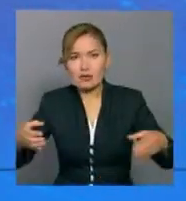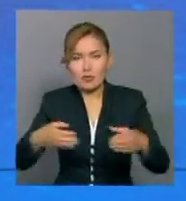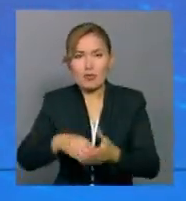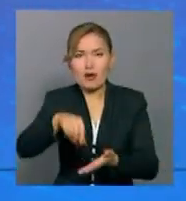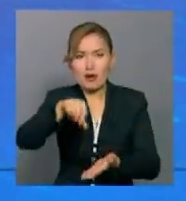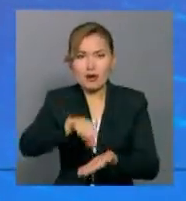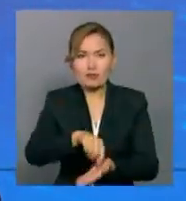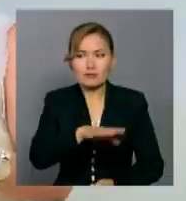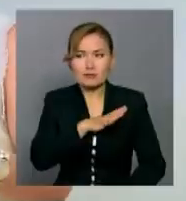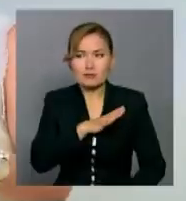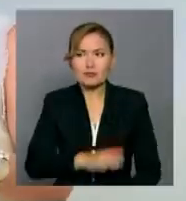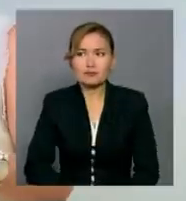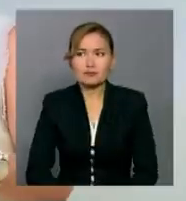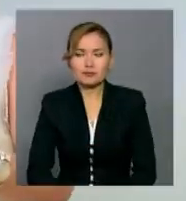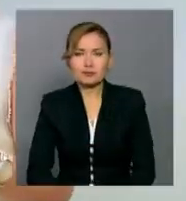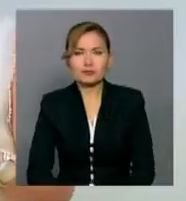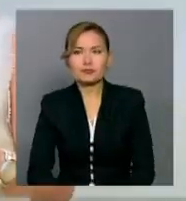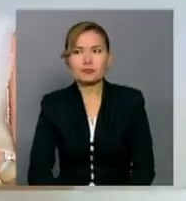қайтты.